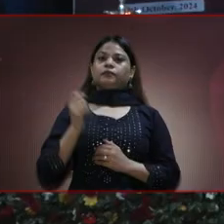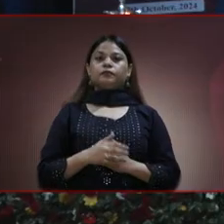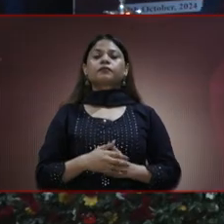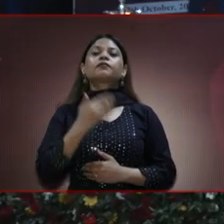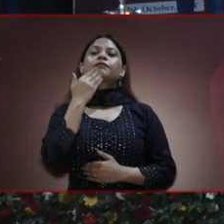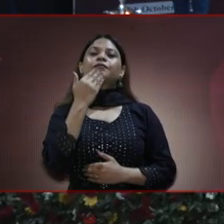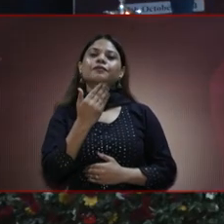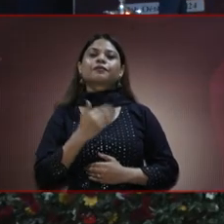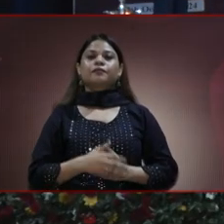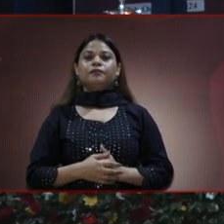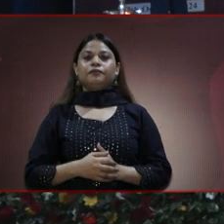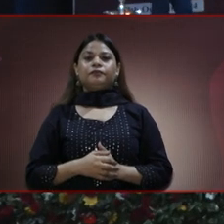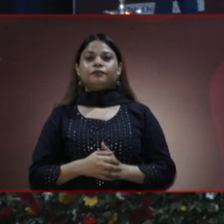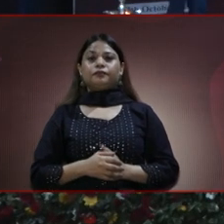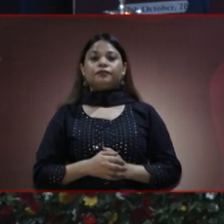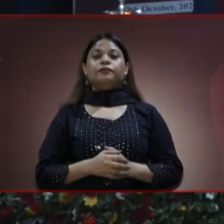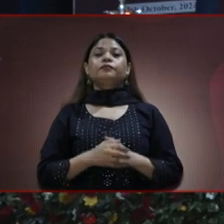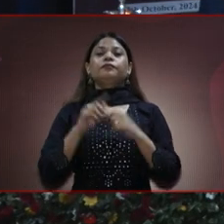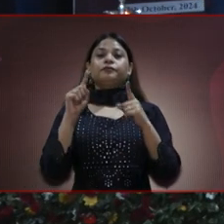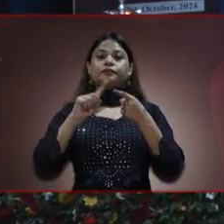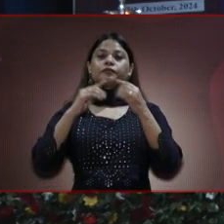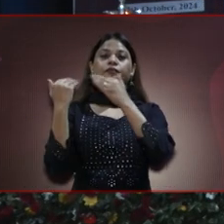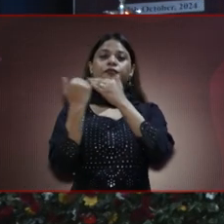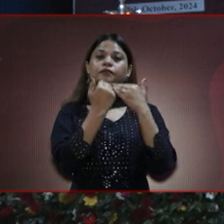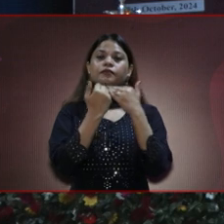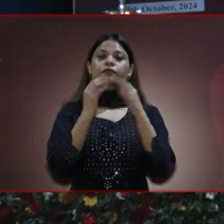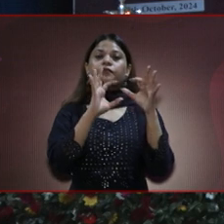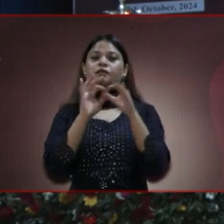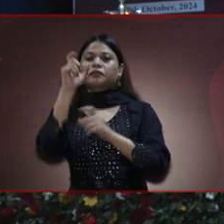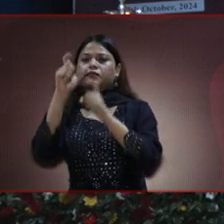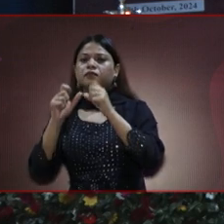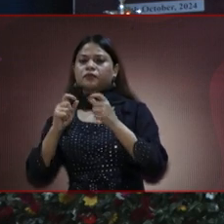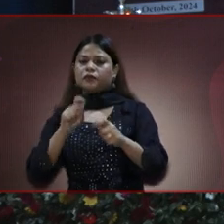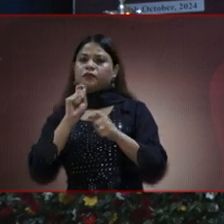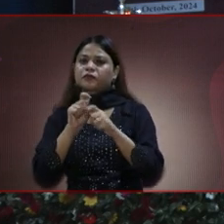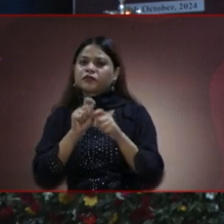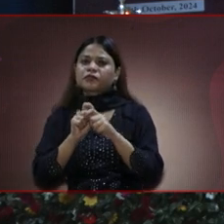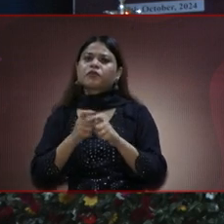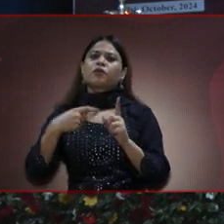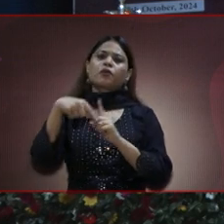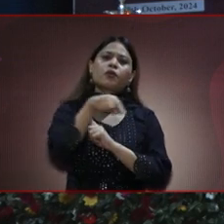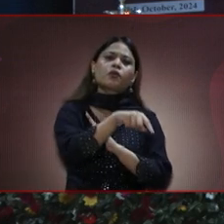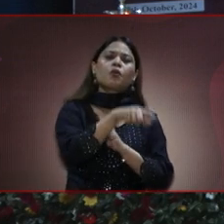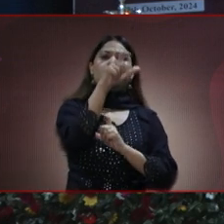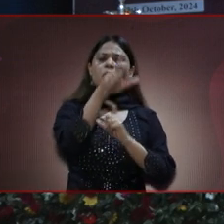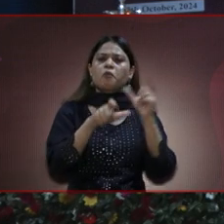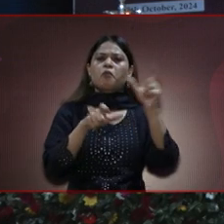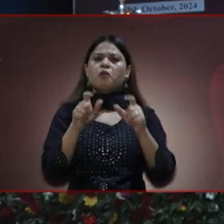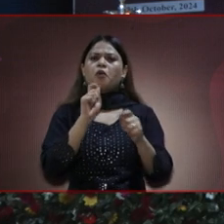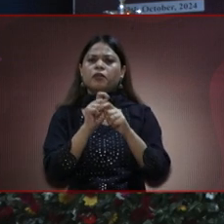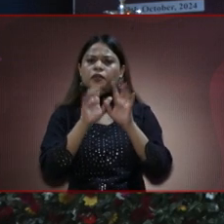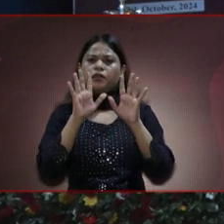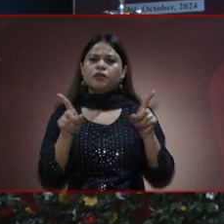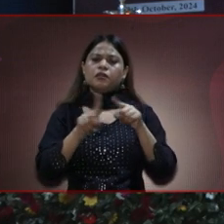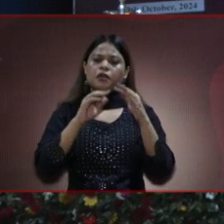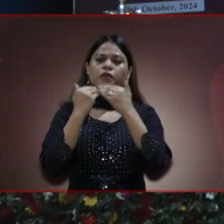धन्यवाद महोदय। शिक्षा के क्षेत्र में कार्यरत सभी के साथ आपके महत्वपूर्ण योगदान से स्कूली शिक्षा लगातार